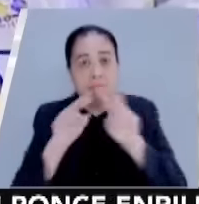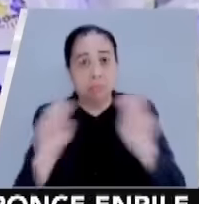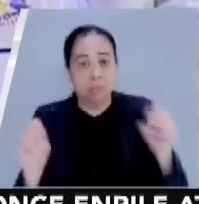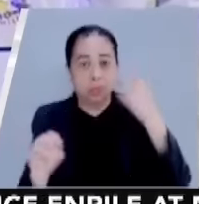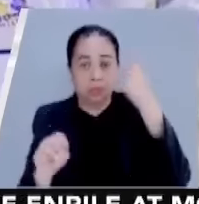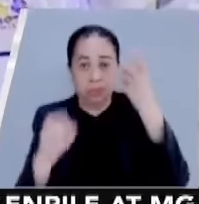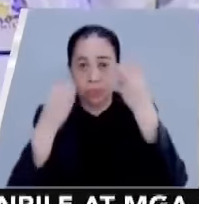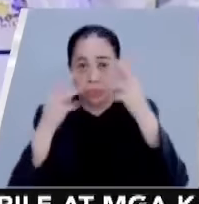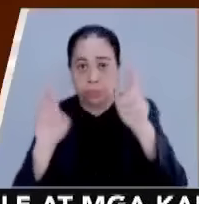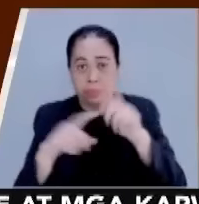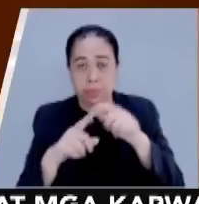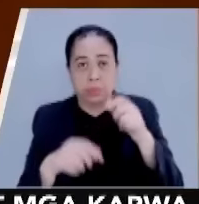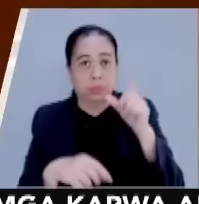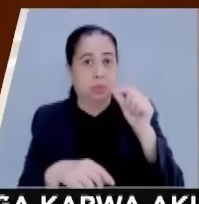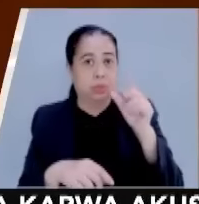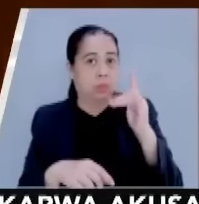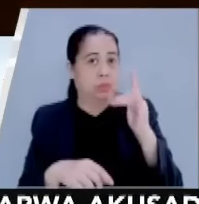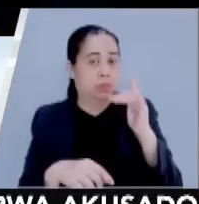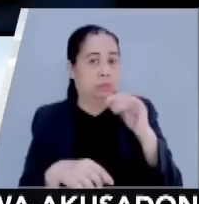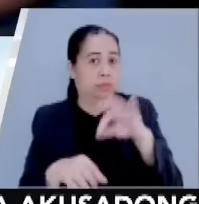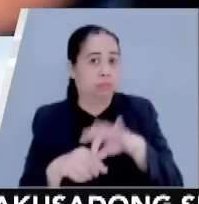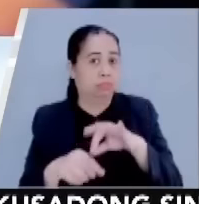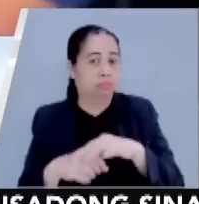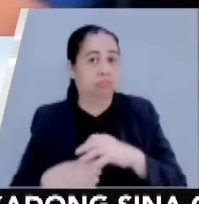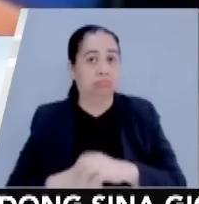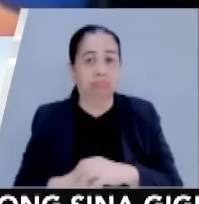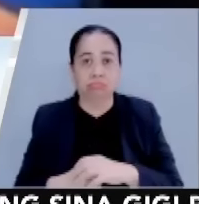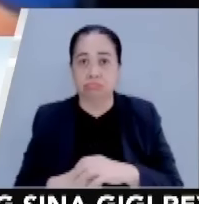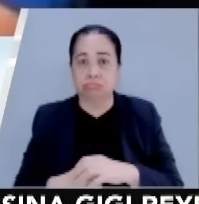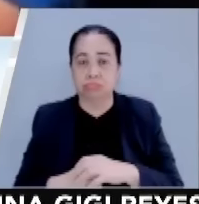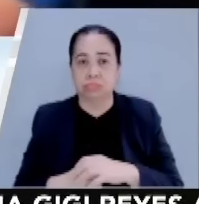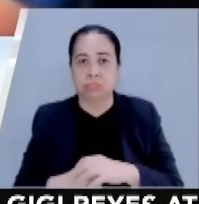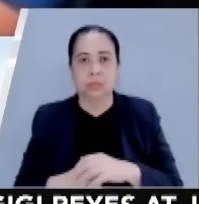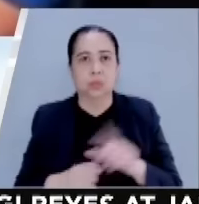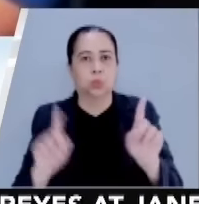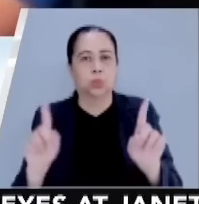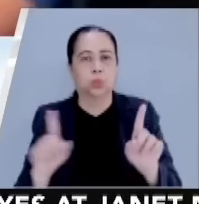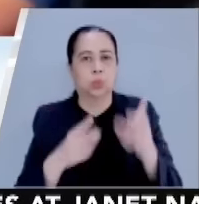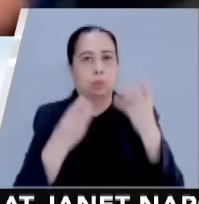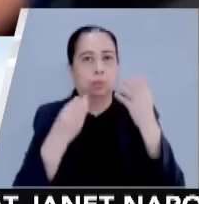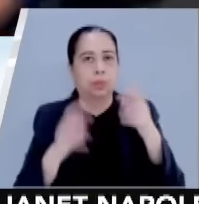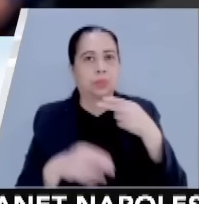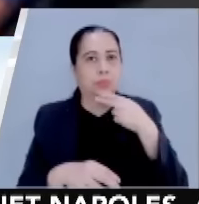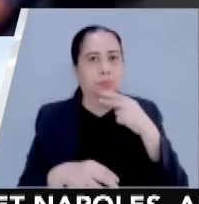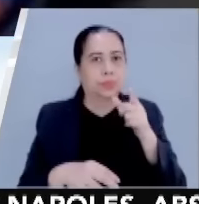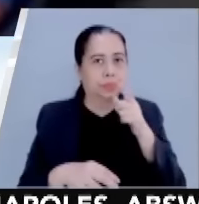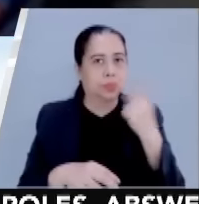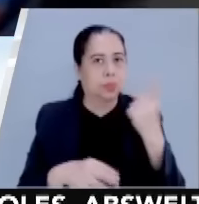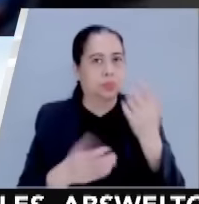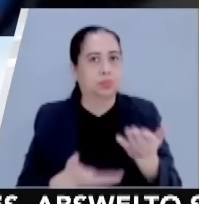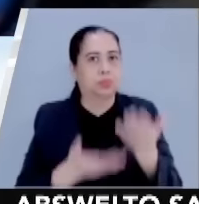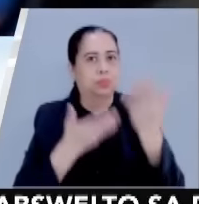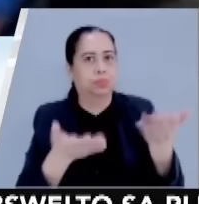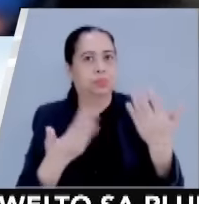sa 2025 elections? Sa dalawa, si Manila Mayor Honey Lacuna pa lang ang naghain ng Certificate of Candidacy